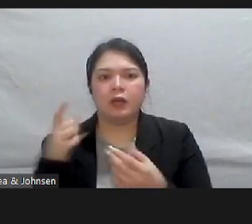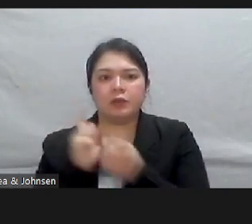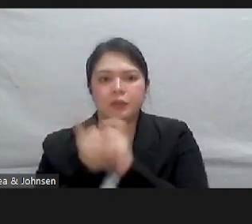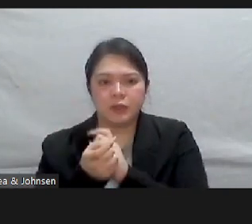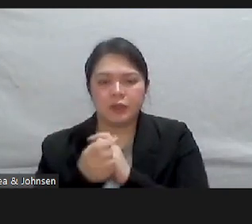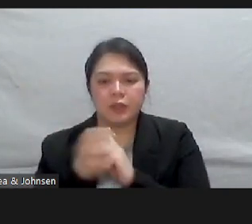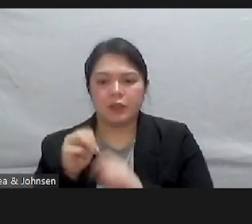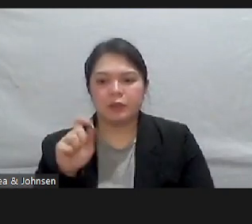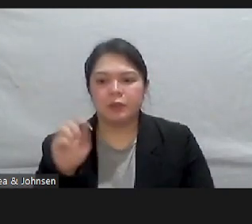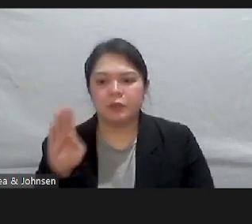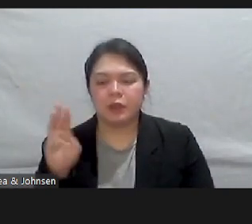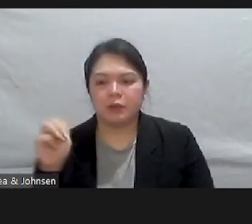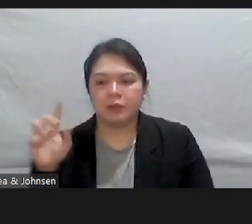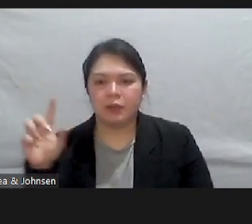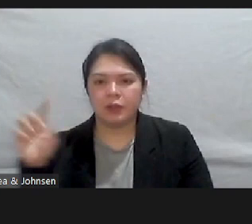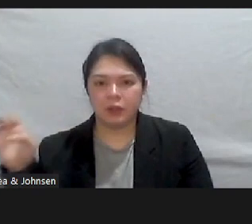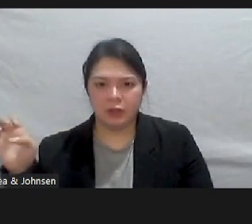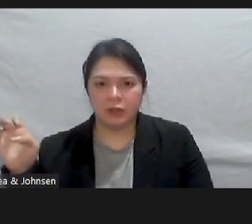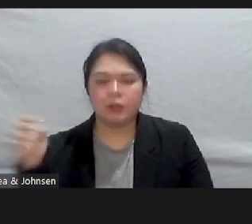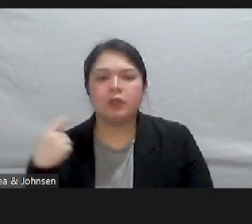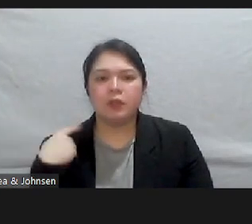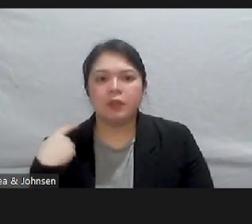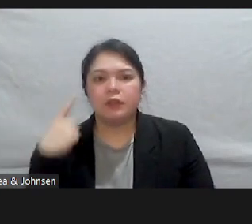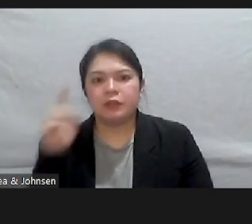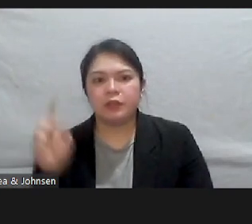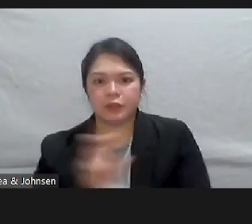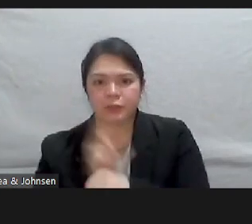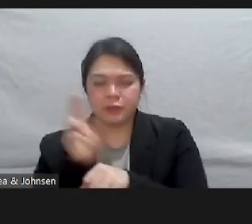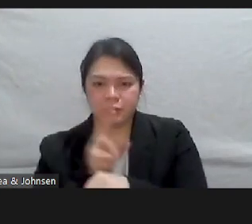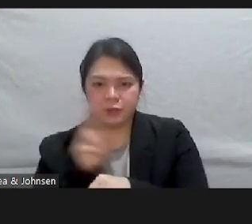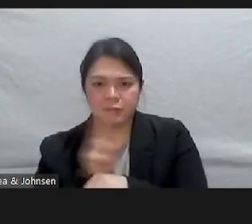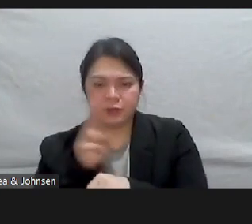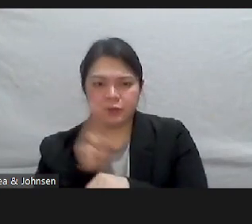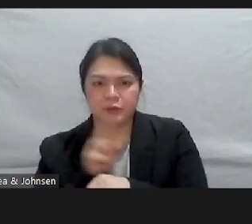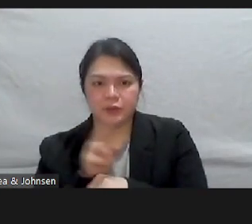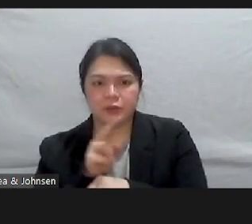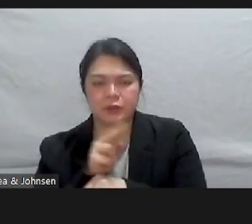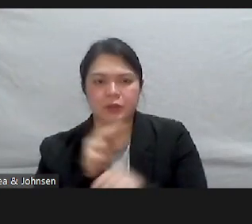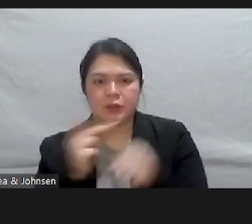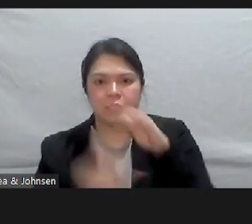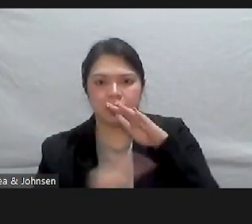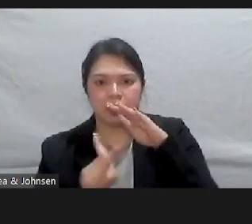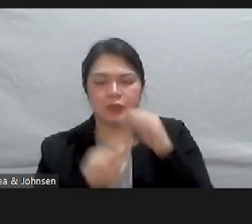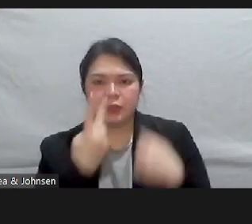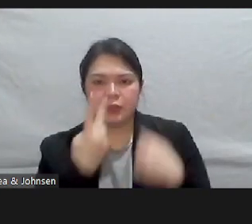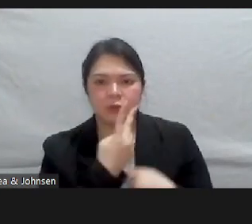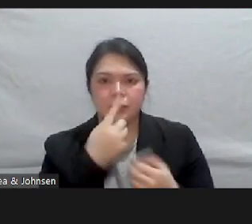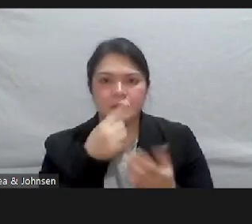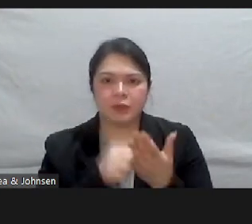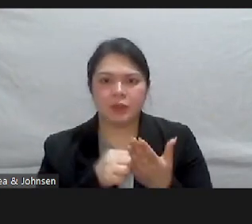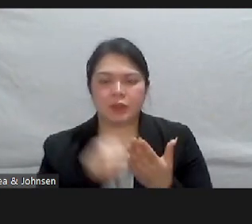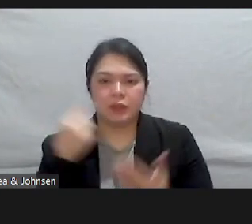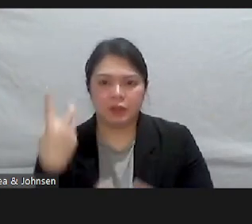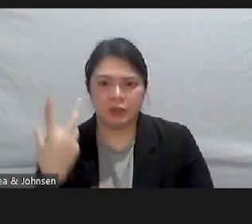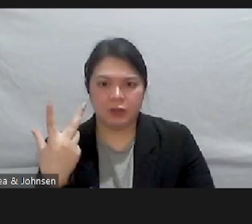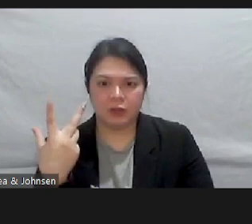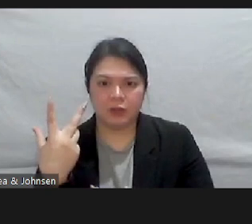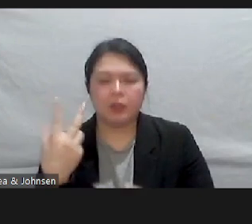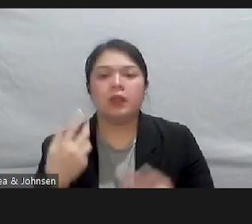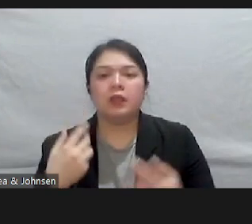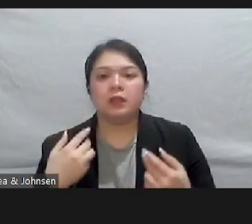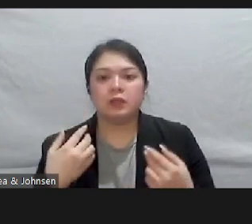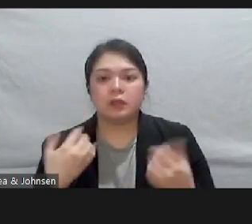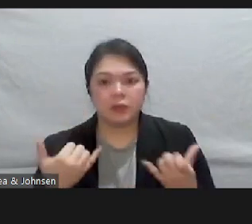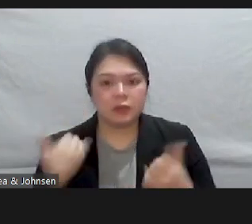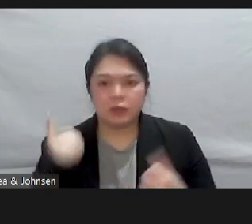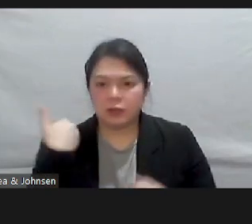MTB-MLE, no, para gamitin sa kinder to grade 3. So wala pa pong amyandang nagagawa